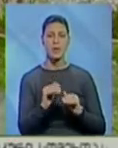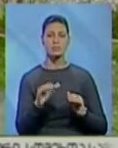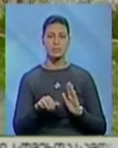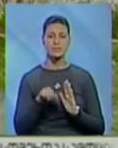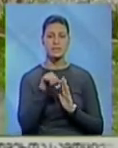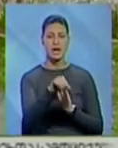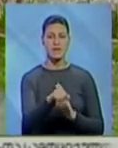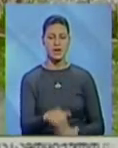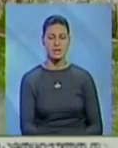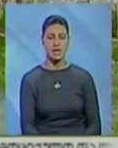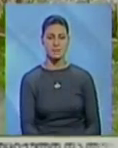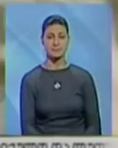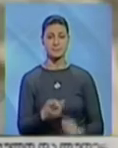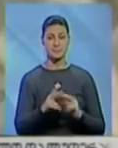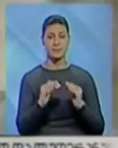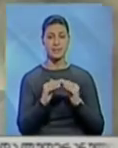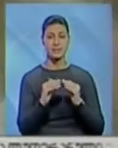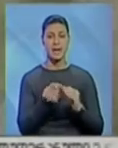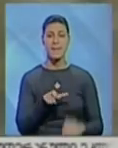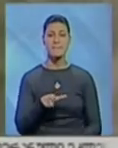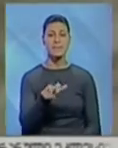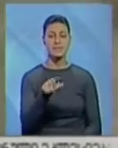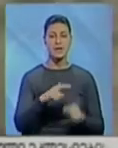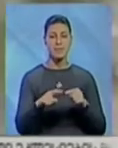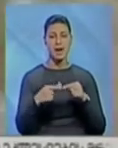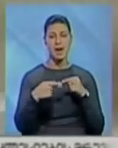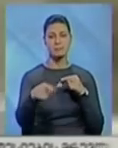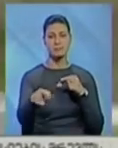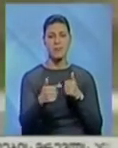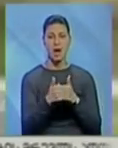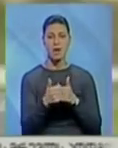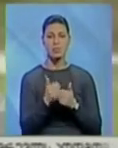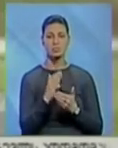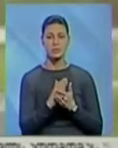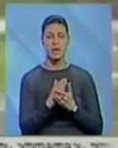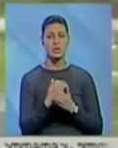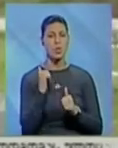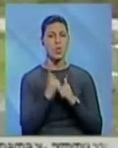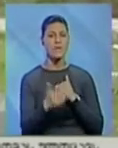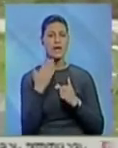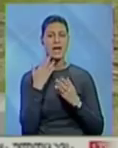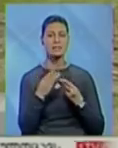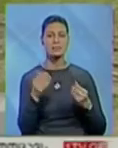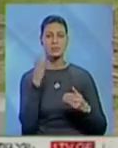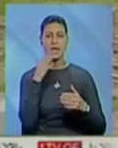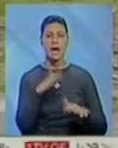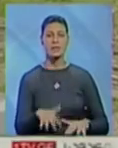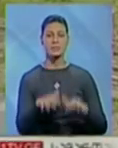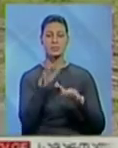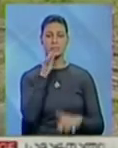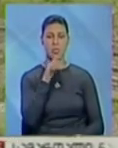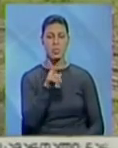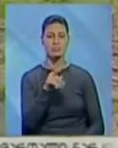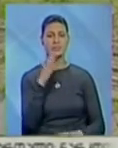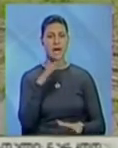გაყვანა. თიულიშვილების საცხოვრებელ სახლს მდინარე მტკვარი რამდენიმე მეტრით არის დაშორებული. ყოველ გაზაფხულზე მდინარის ადიდებასთან ერთად